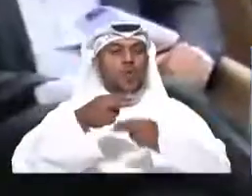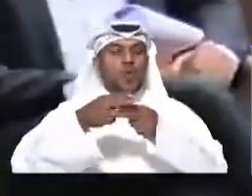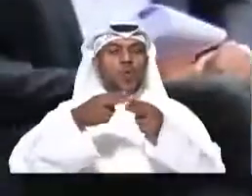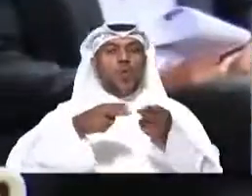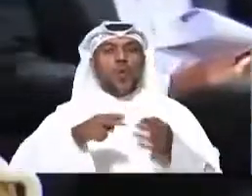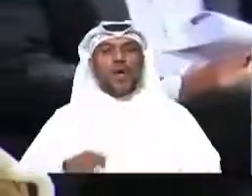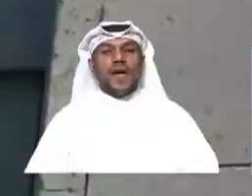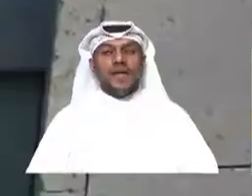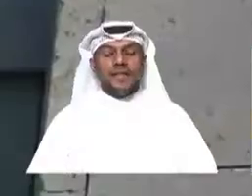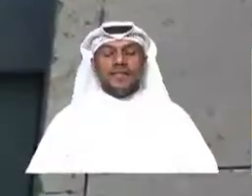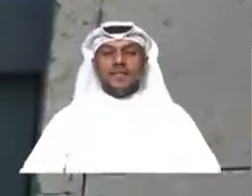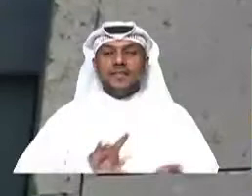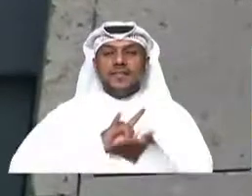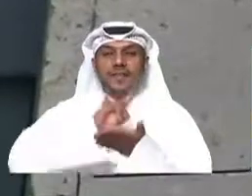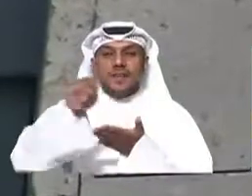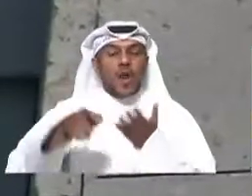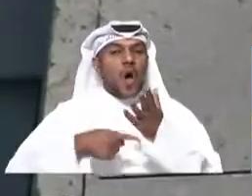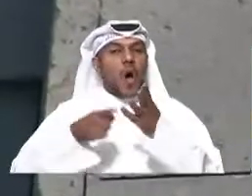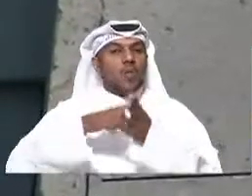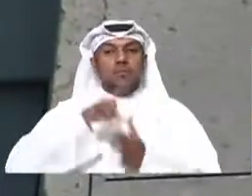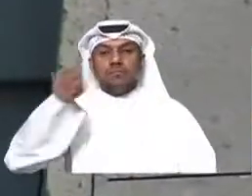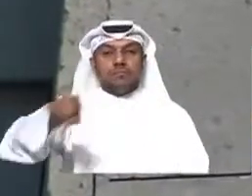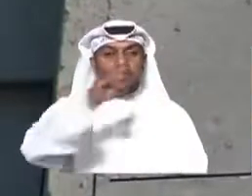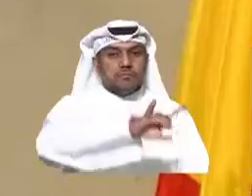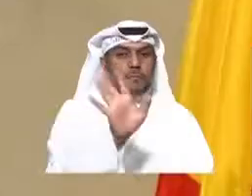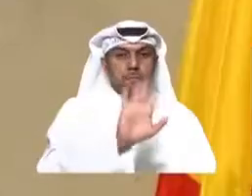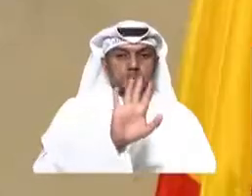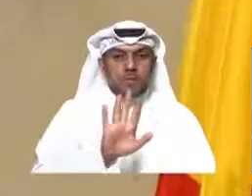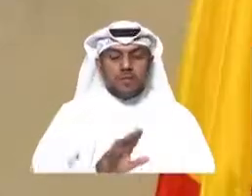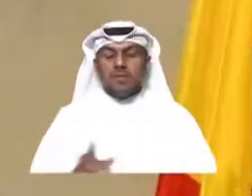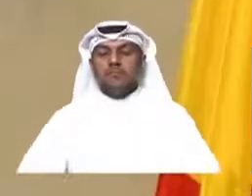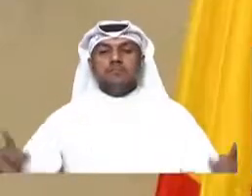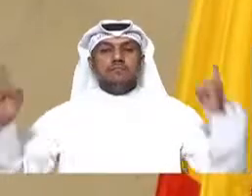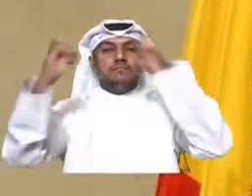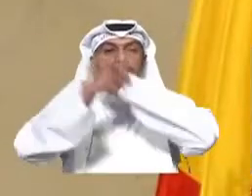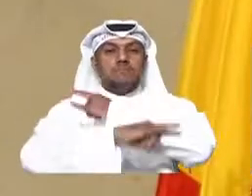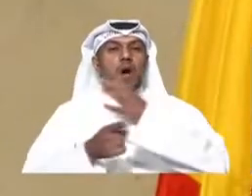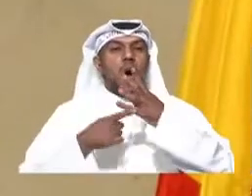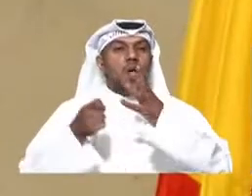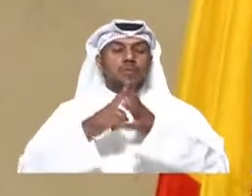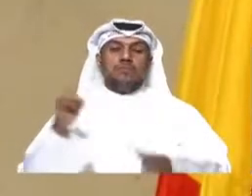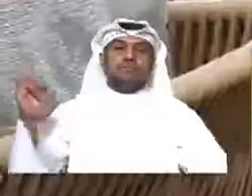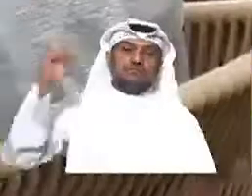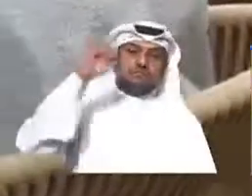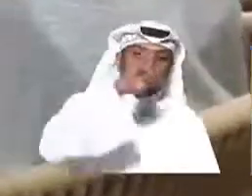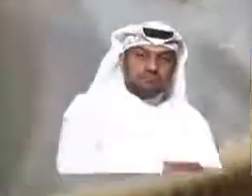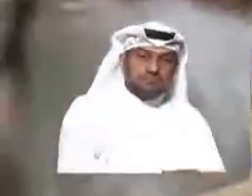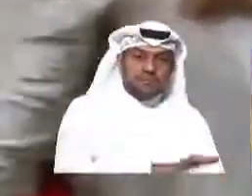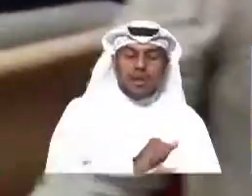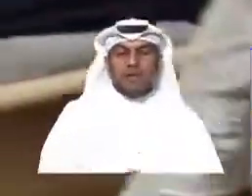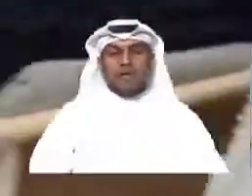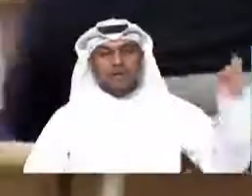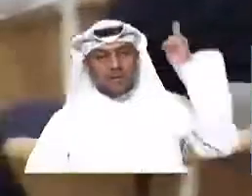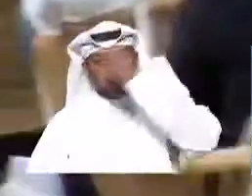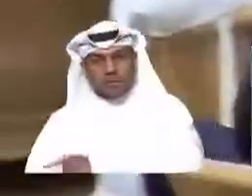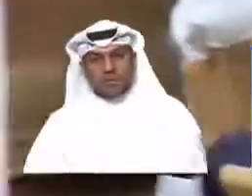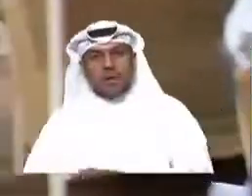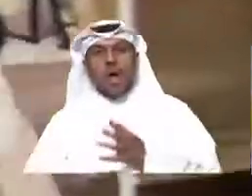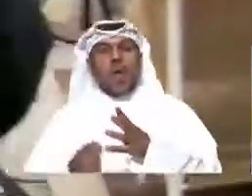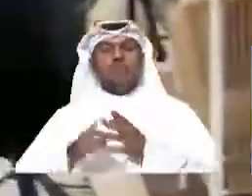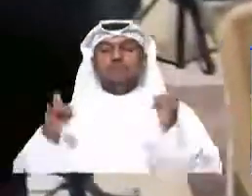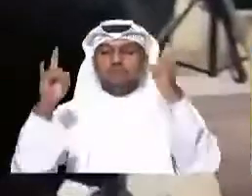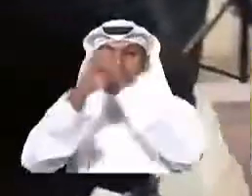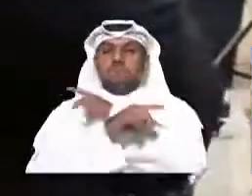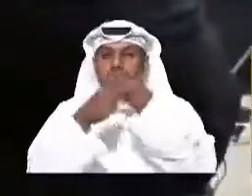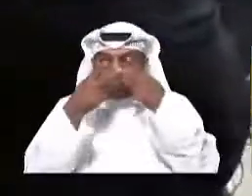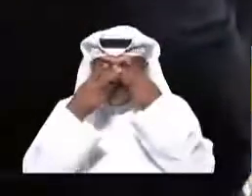خطها المباشر والدائم بين مدينتي مدريد والكويت، والذي يأتي ضمن رؤية الشركة واستراتيجيتها التوسعية لخدمة